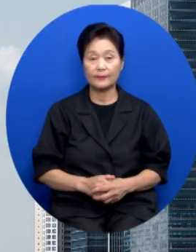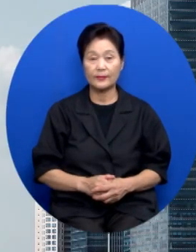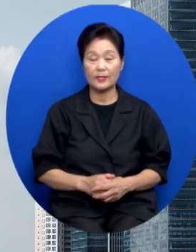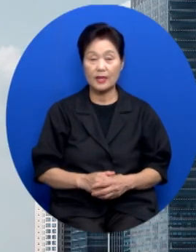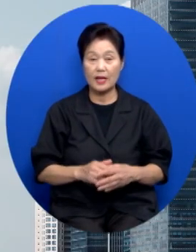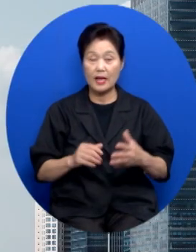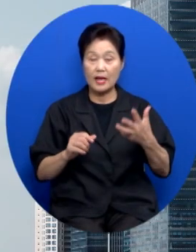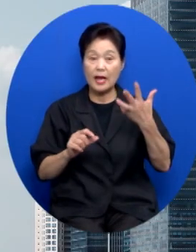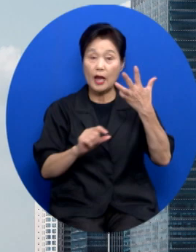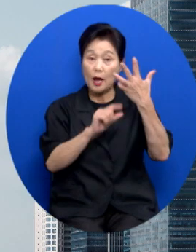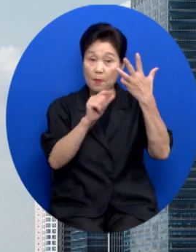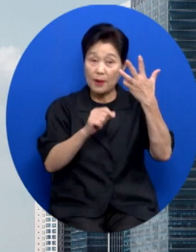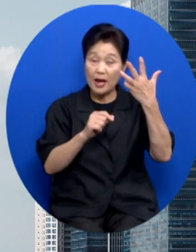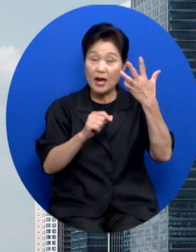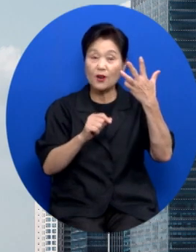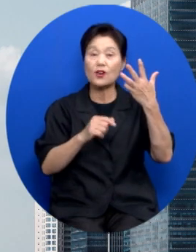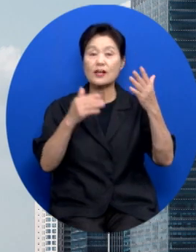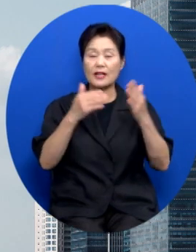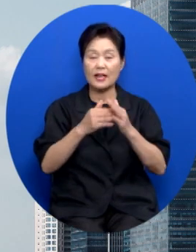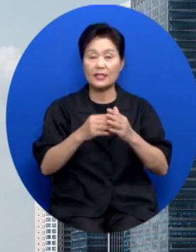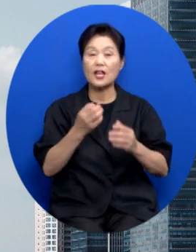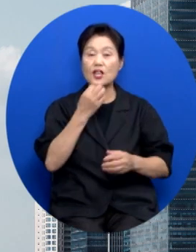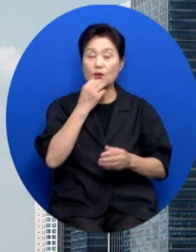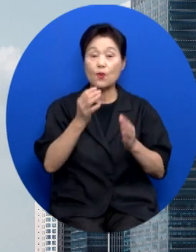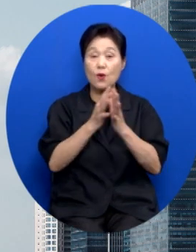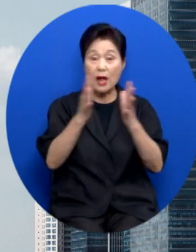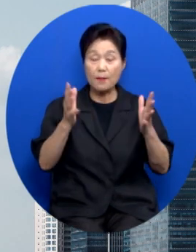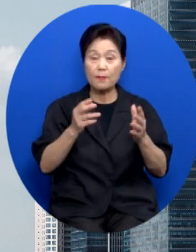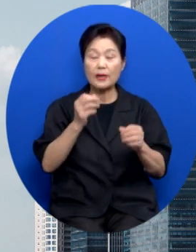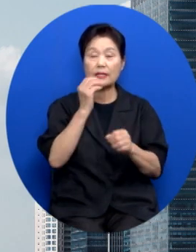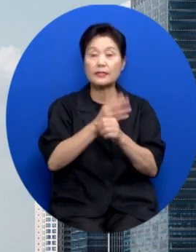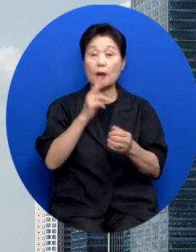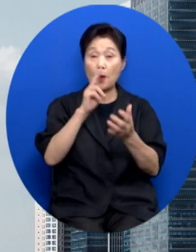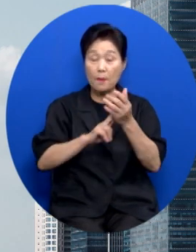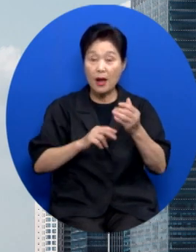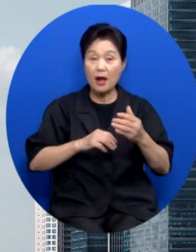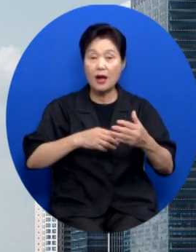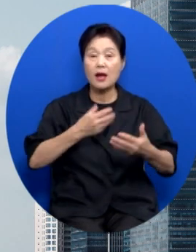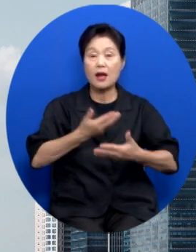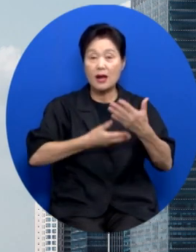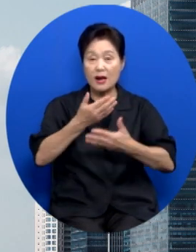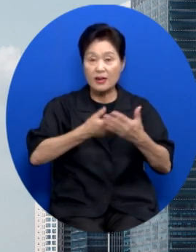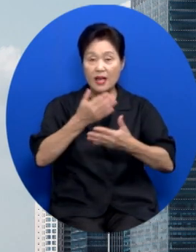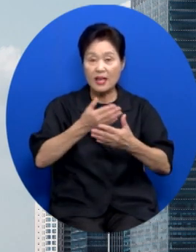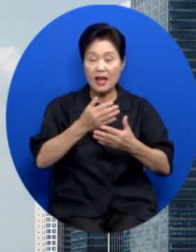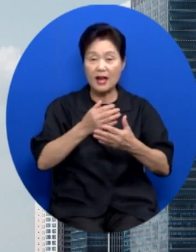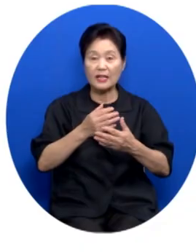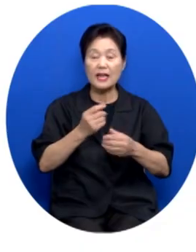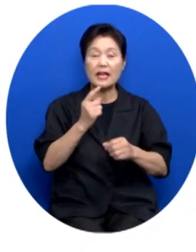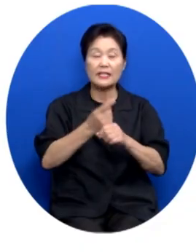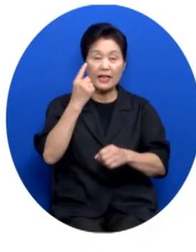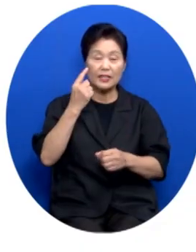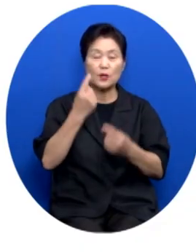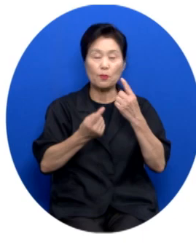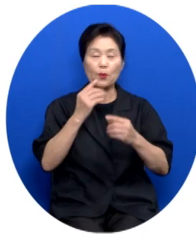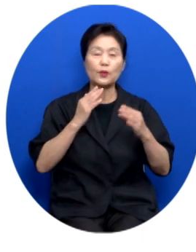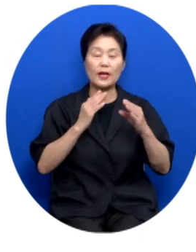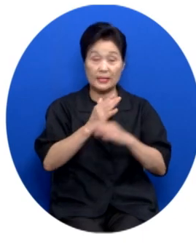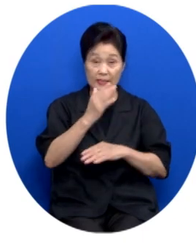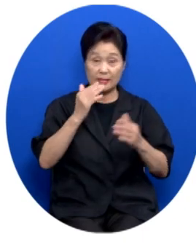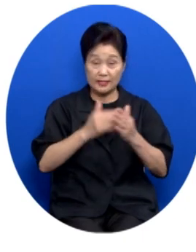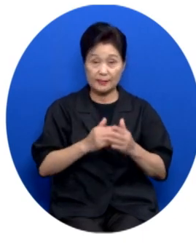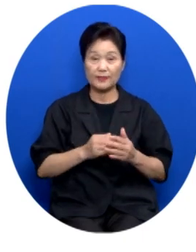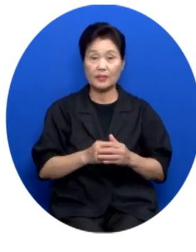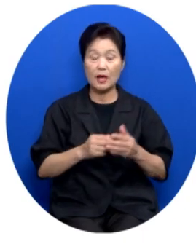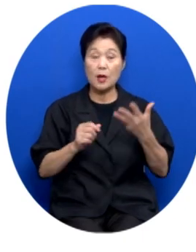올해 8월까지 서울 아파트 매매 거래량과 거래 총액이 지난해 연간 기록을 넘어섰습니다. 직방에 따르면